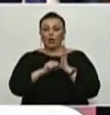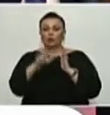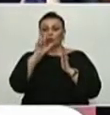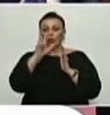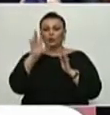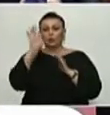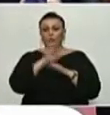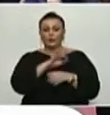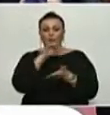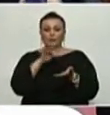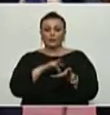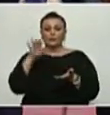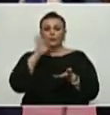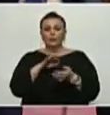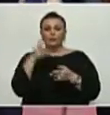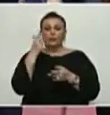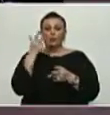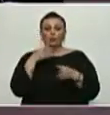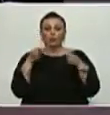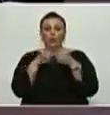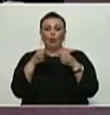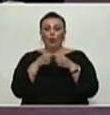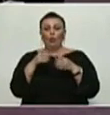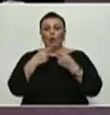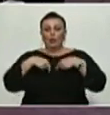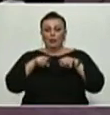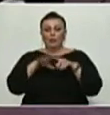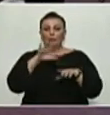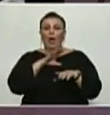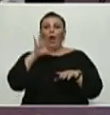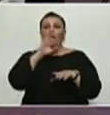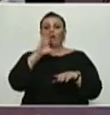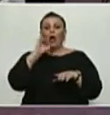paytaxtda daxil olmaqla 3 bölgə üzrə xidmət göstərilib. Ümumilikdə isə vahid